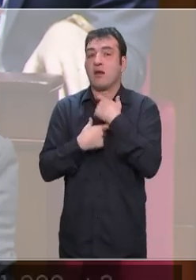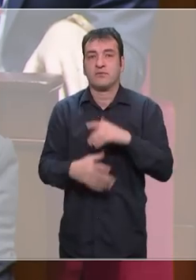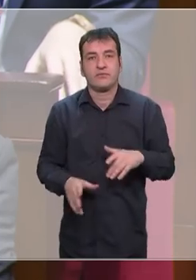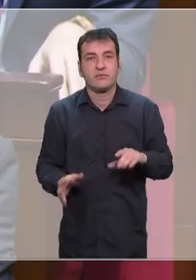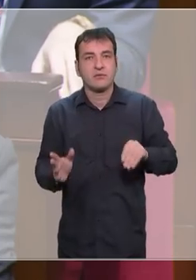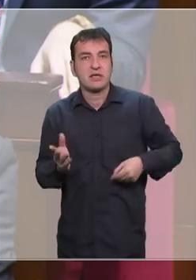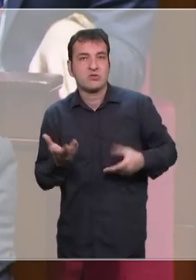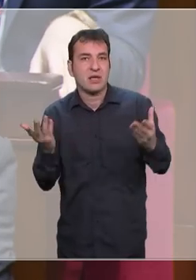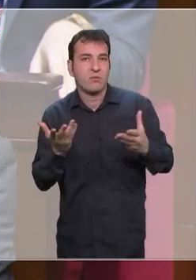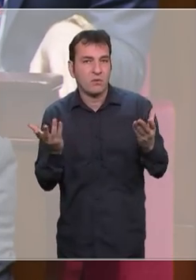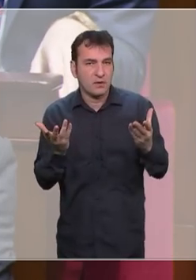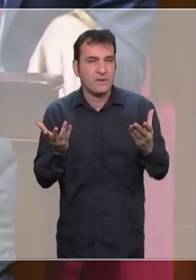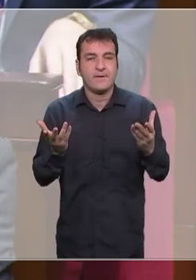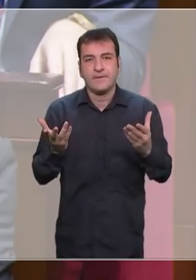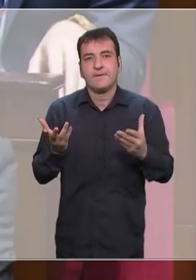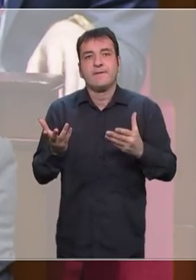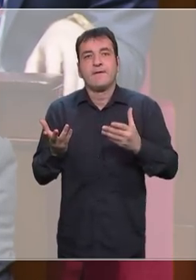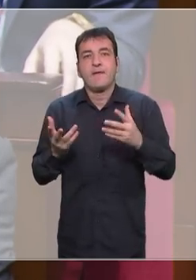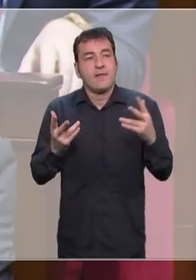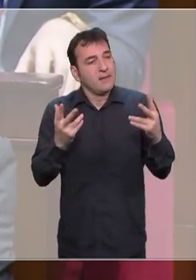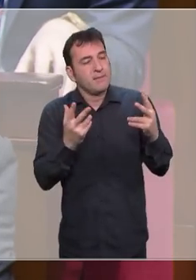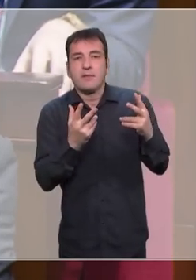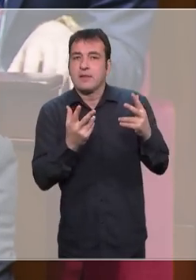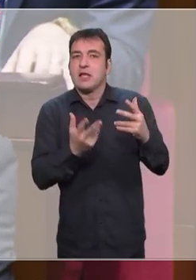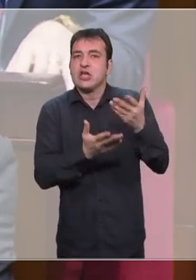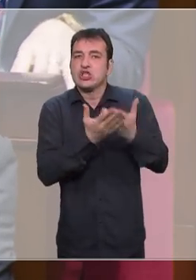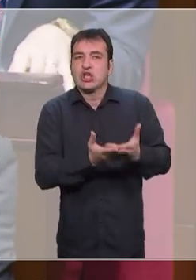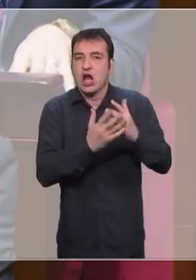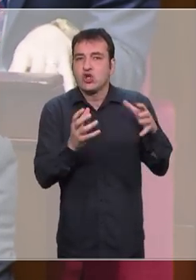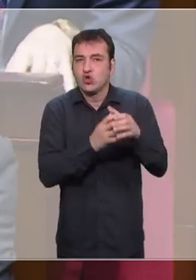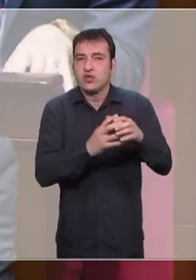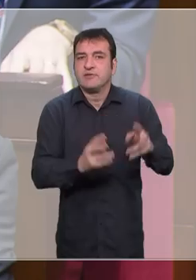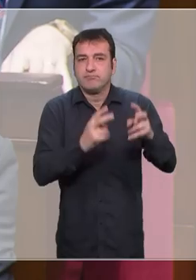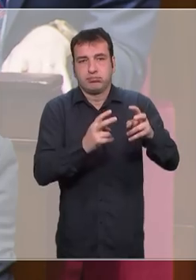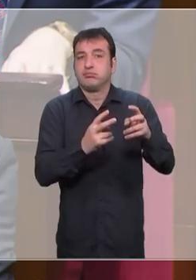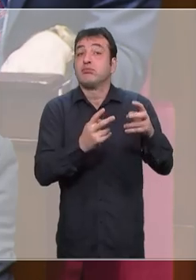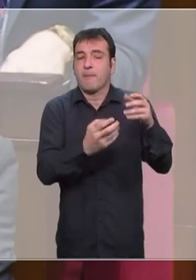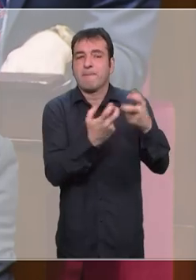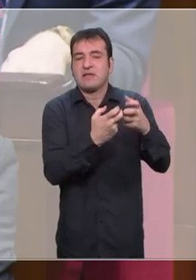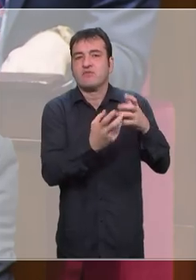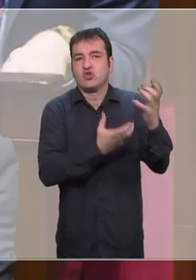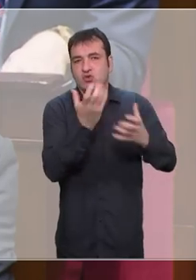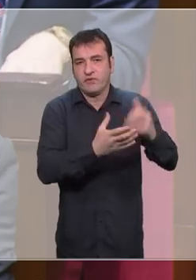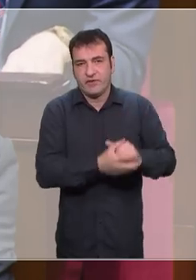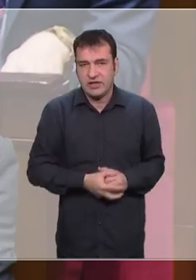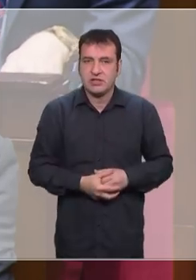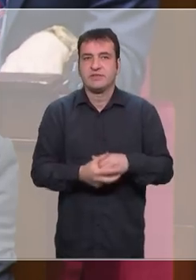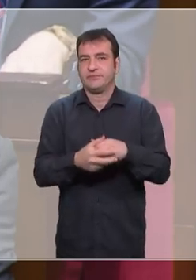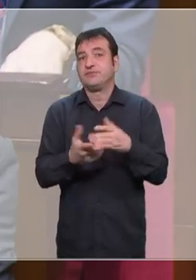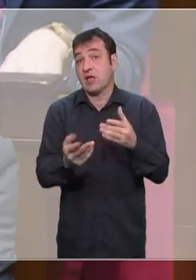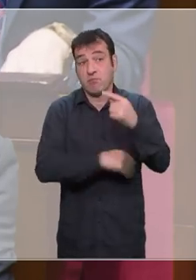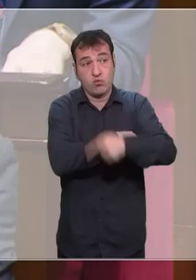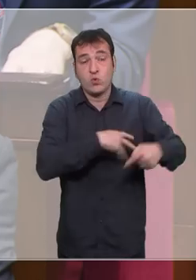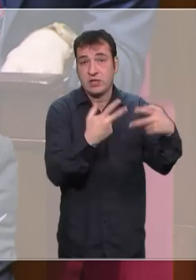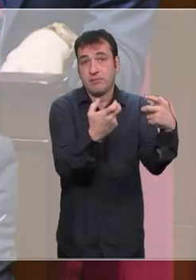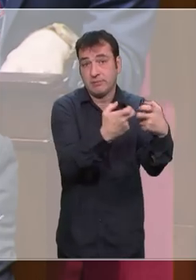collectives, notamment de chauffage, en augmentation de 150 à 200% qui ne sont pas couverts par le bouclier tarifaire. Dans certains